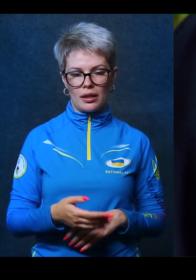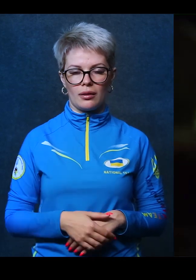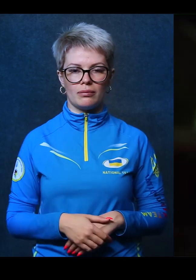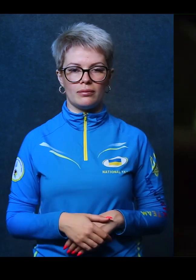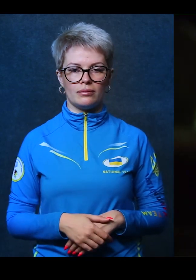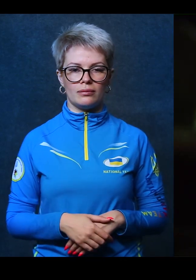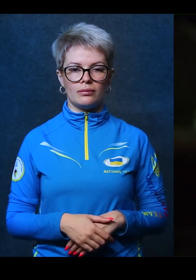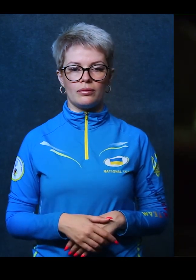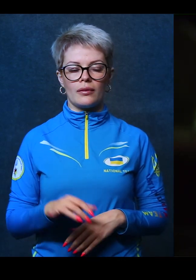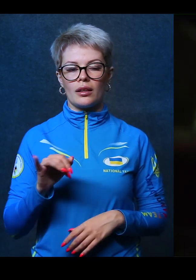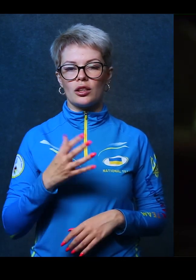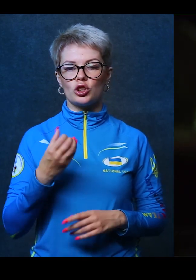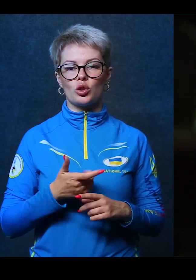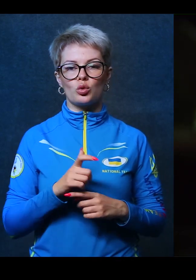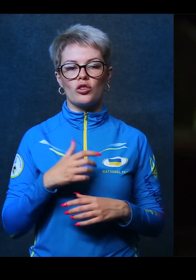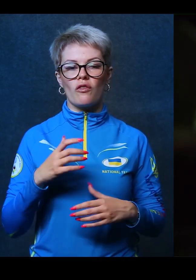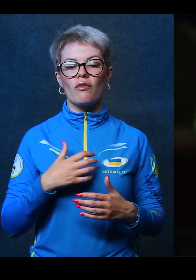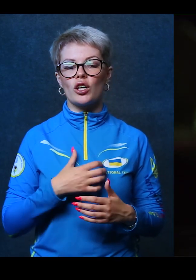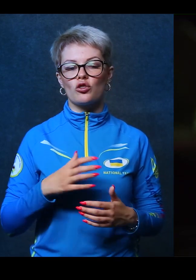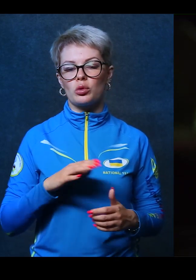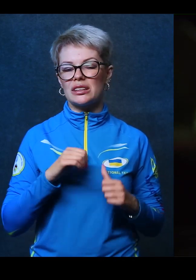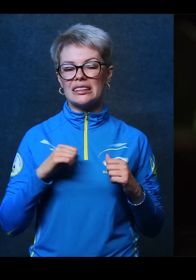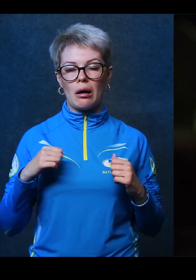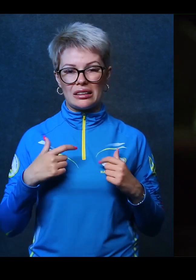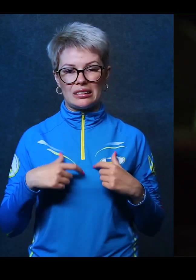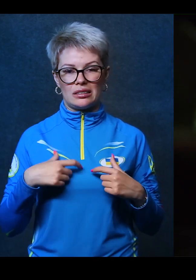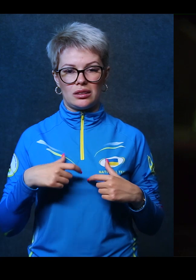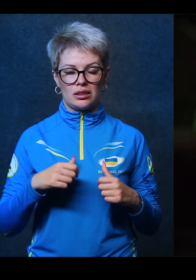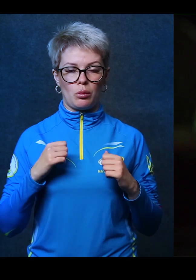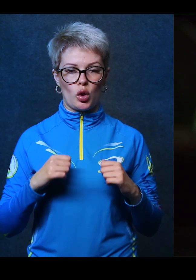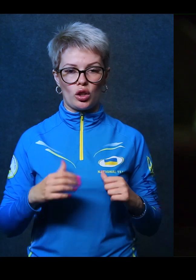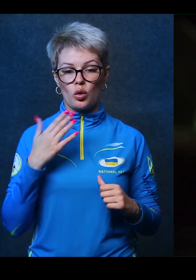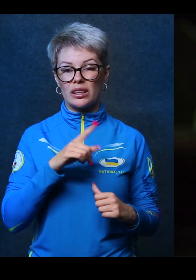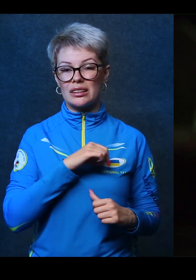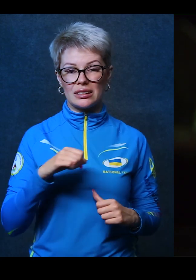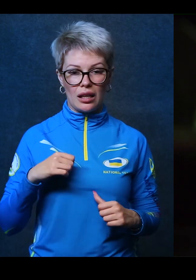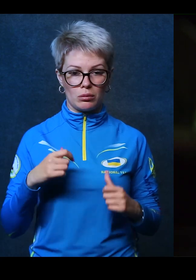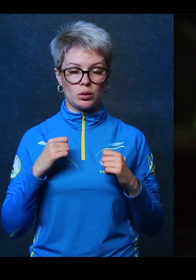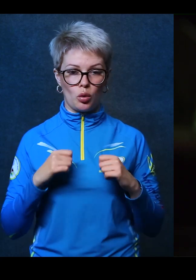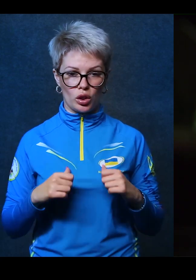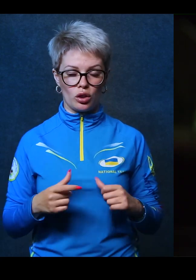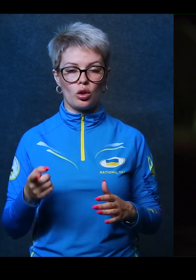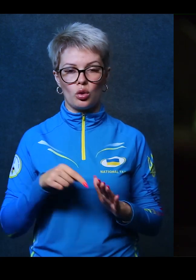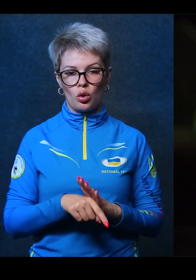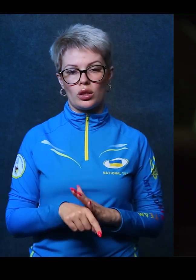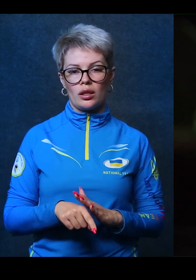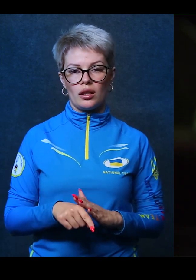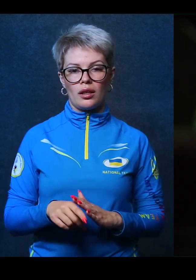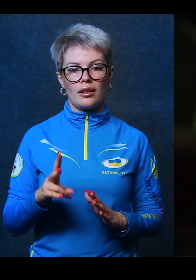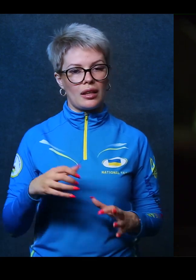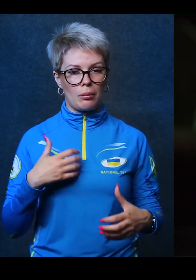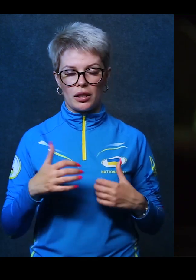Так. І ще дуже важливо бути самому спокійним. Коли ти сам спокійний, тоді ти